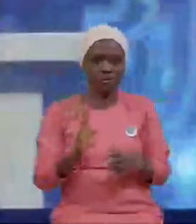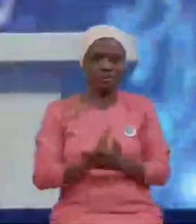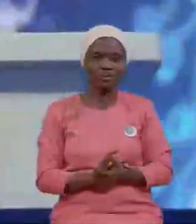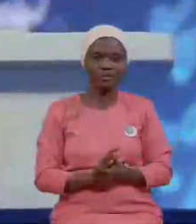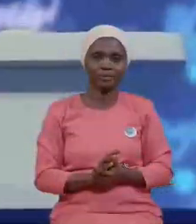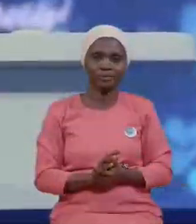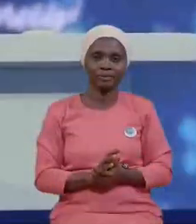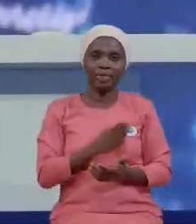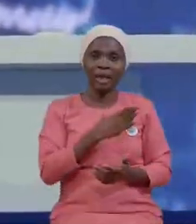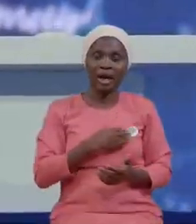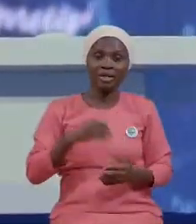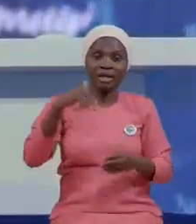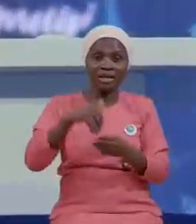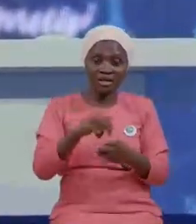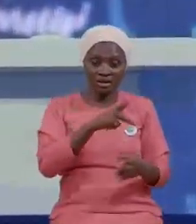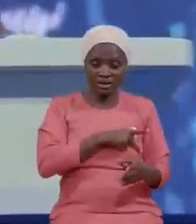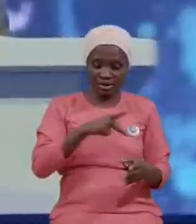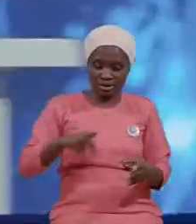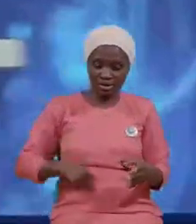Et le royaume de Dieu est proche.